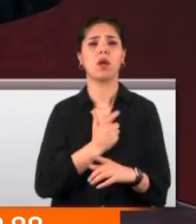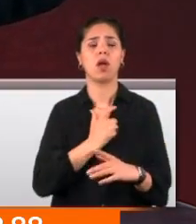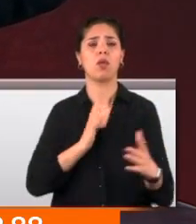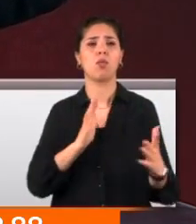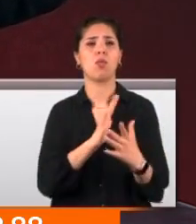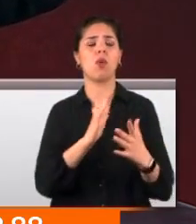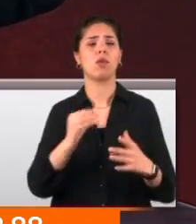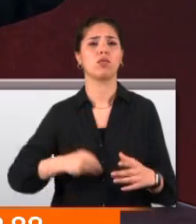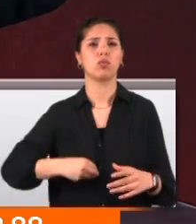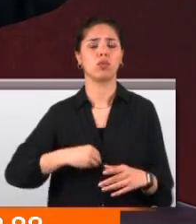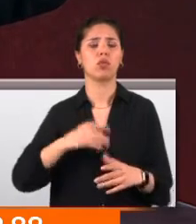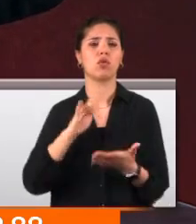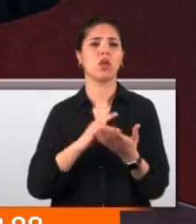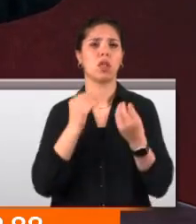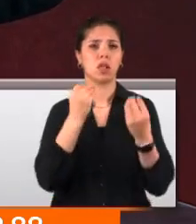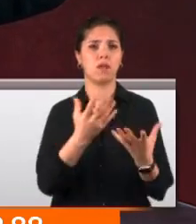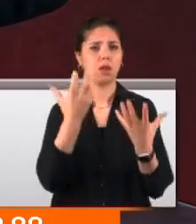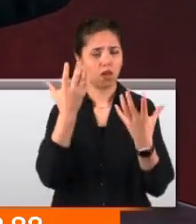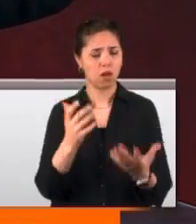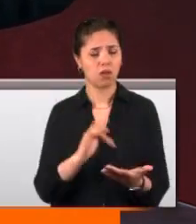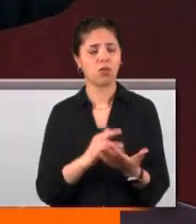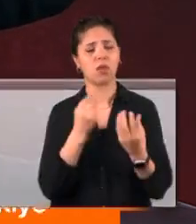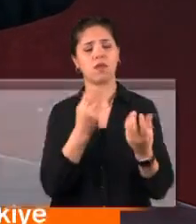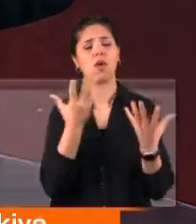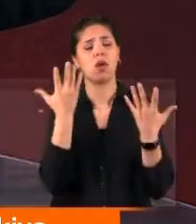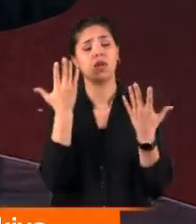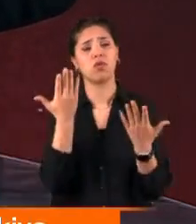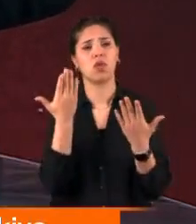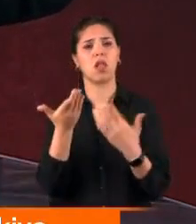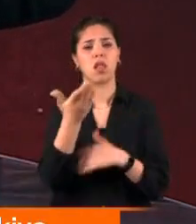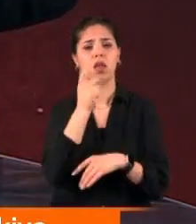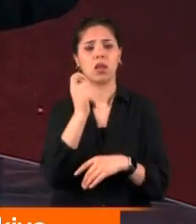suçundan işlem yapıldı. Umarız ki en ağır cezayı alacak. Gerçekten büyük vicdansızlık.